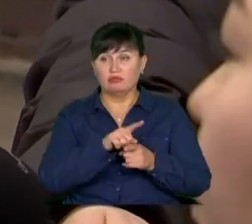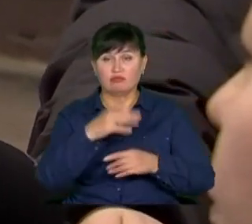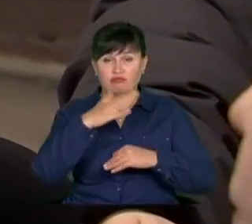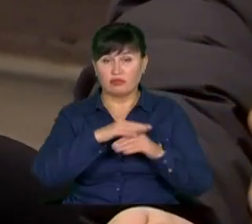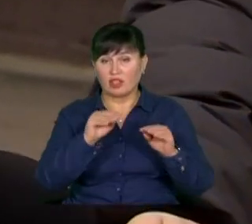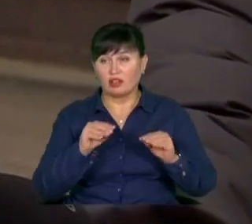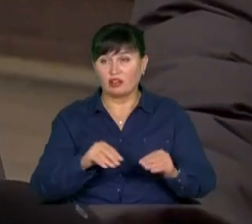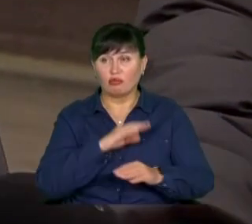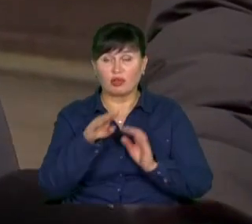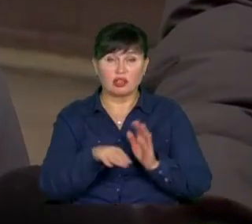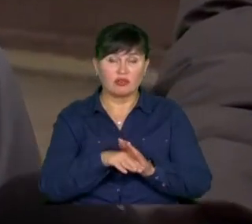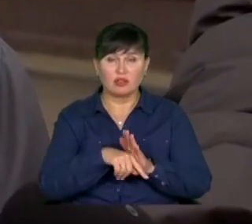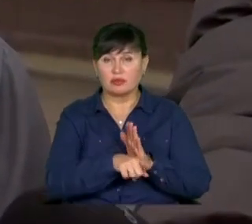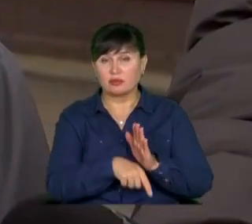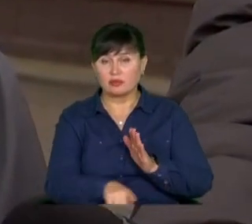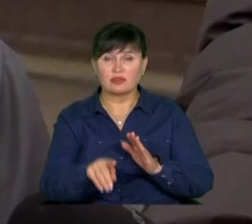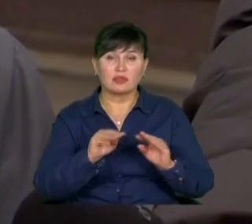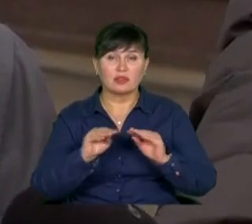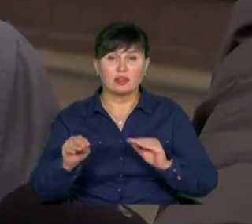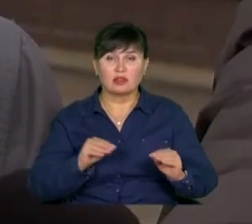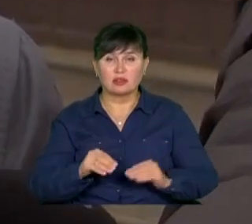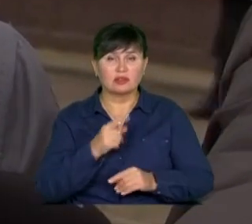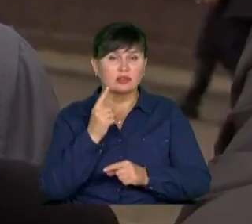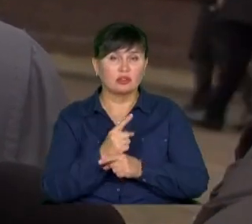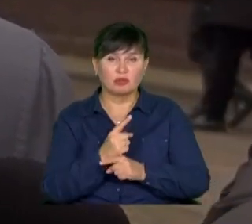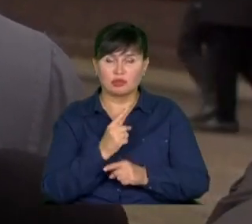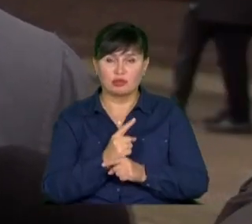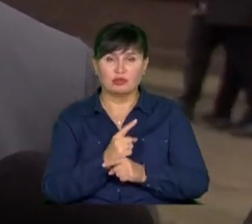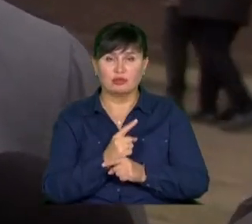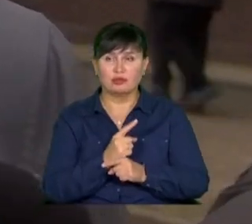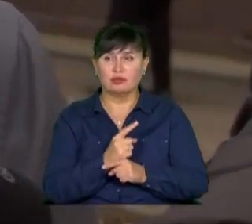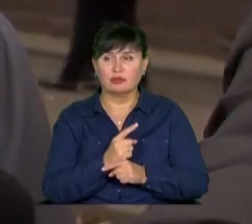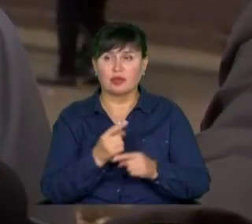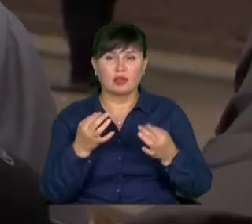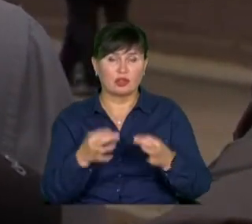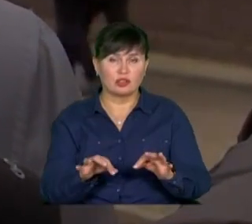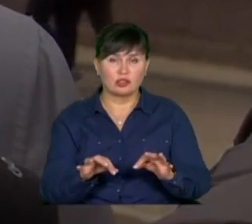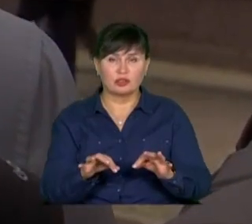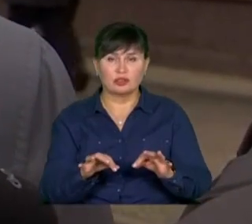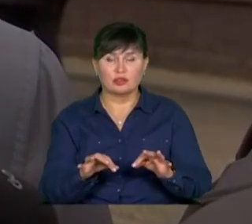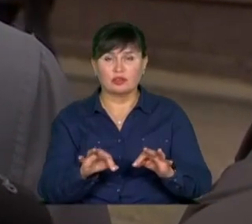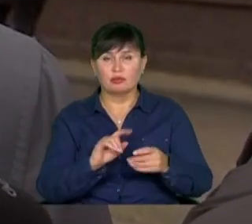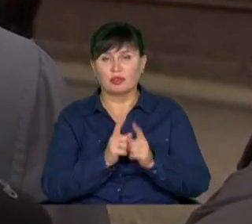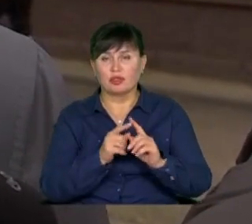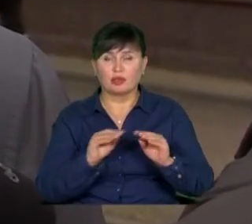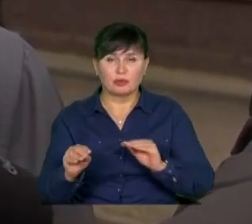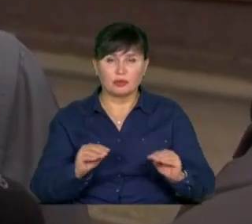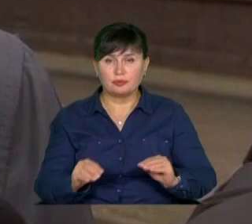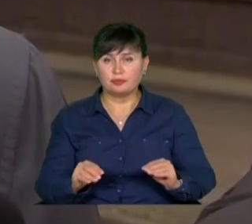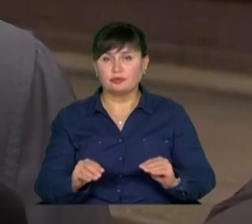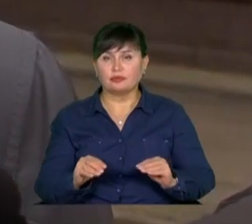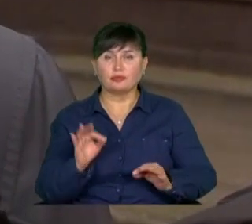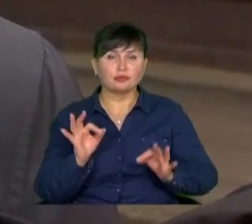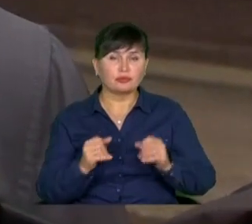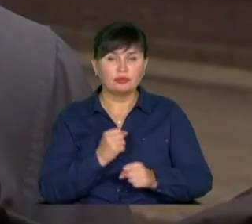выпустило, в подвальных этажах размещение постояльцев запрещено. То есть разрешено вместо переоборудовать, привести с санитарными